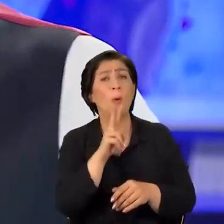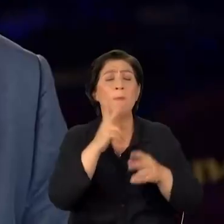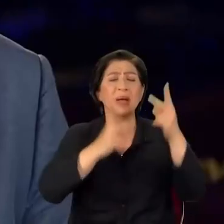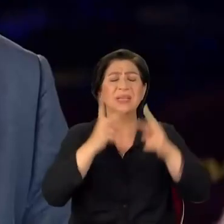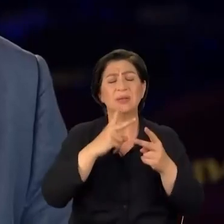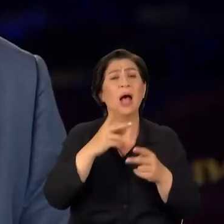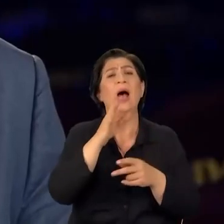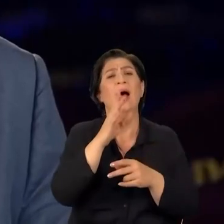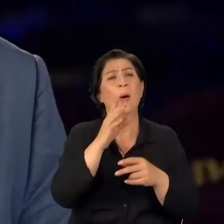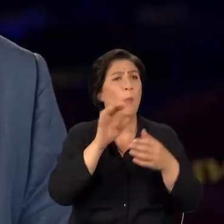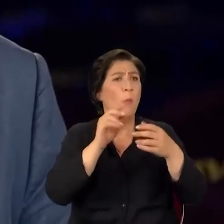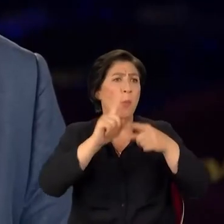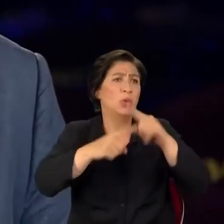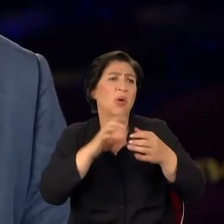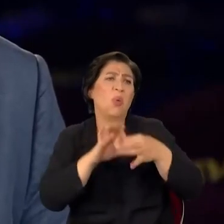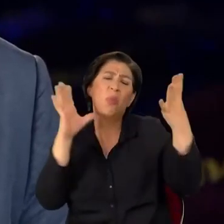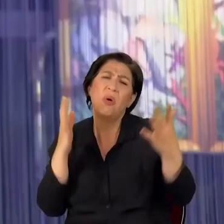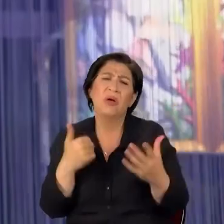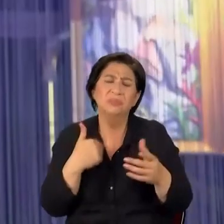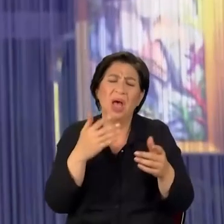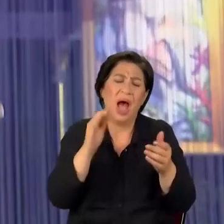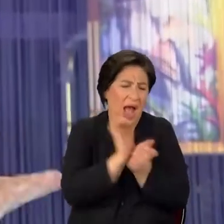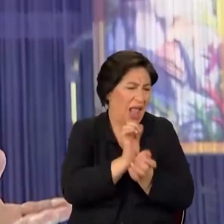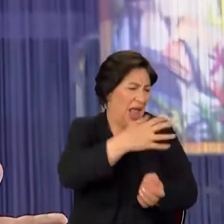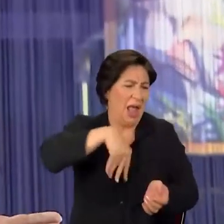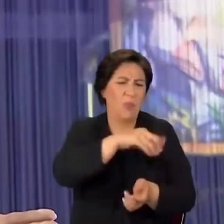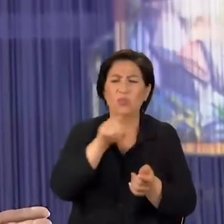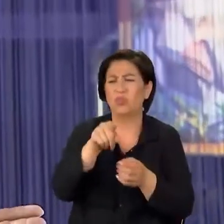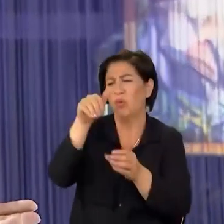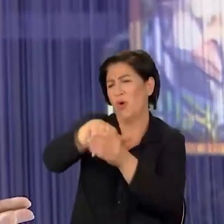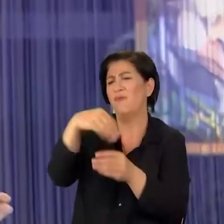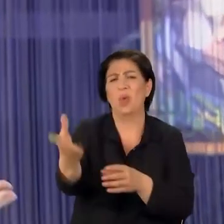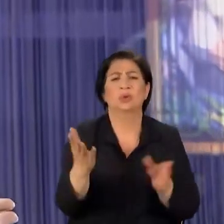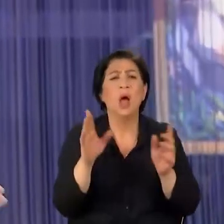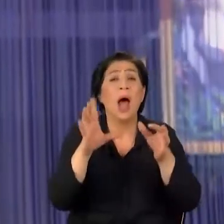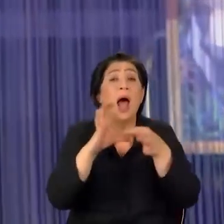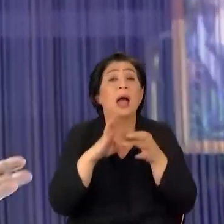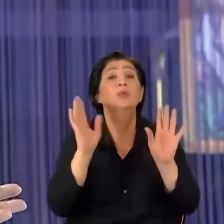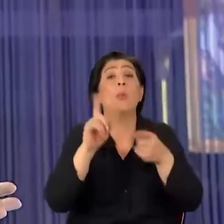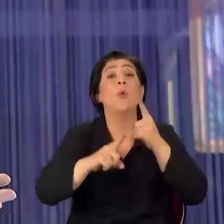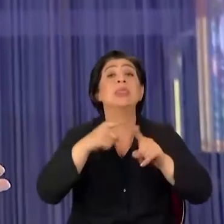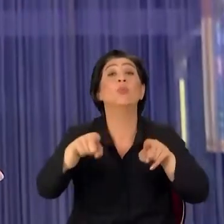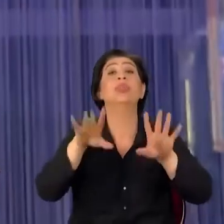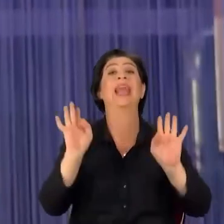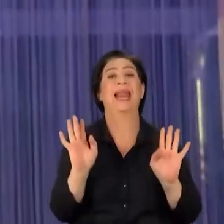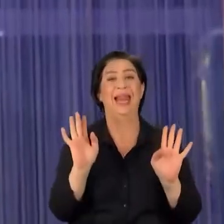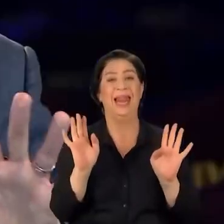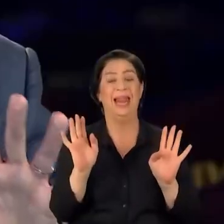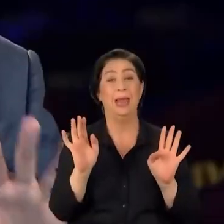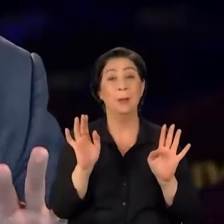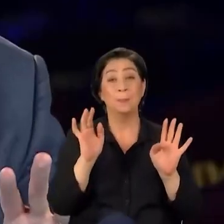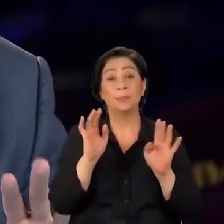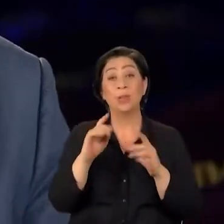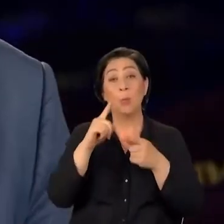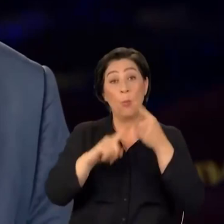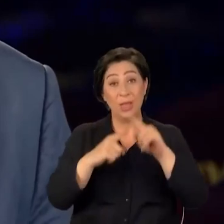Ha, diyor ki biz, ha bravo, ya biz ailecek diyor, şu partiye oy veriyoruz. Evet. Bunun politikayla alakası yok. Alakası yok. Aynen, bu öyle. Politika değil. Politika ile ilgili